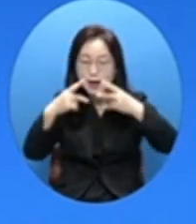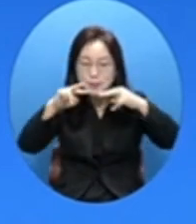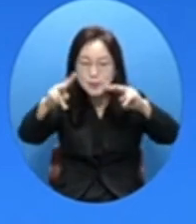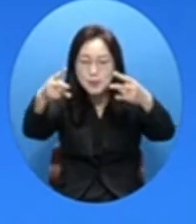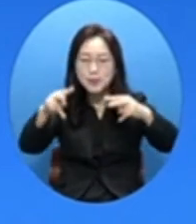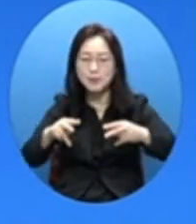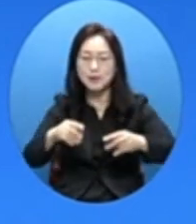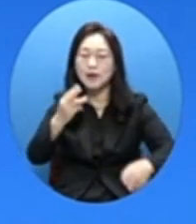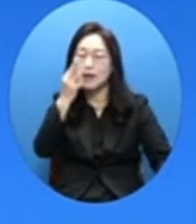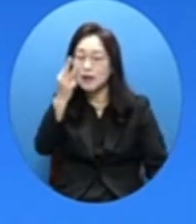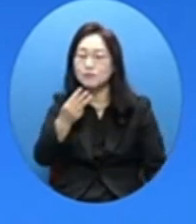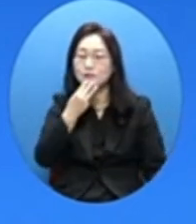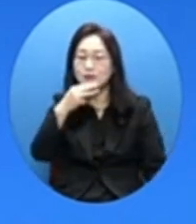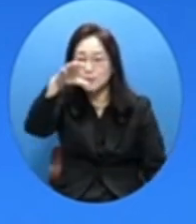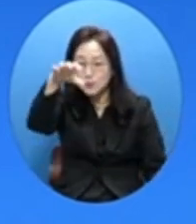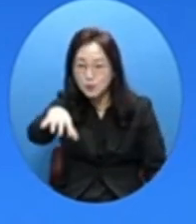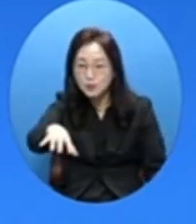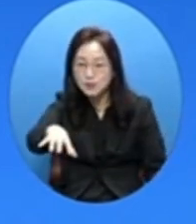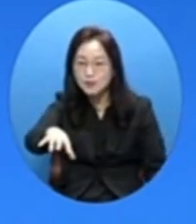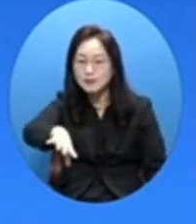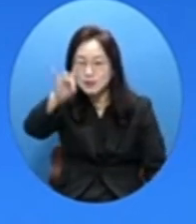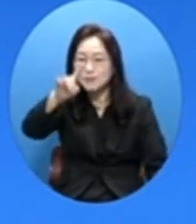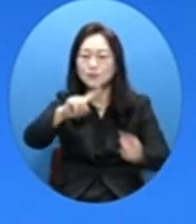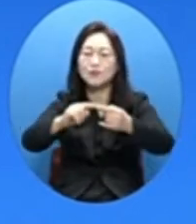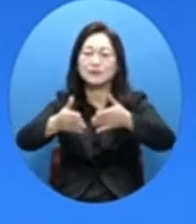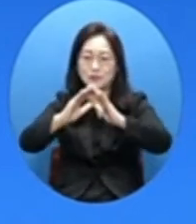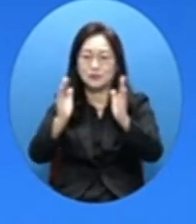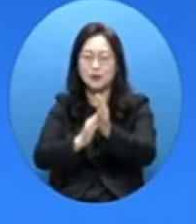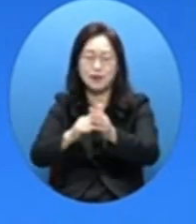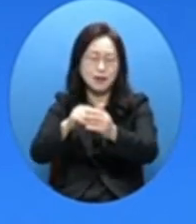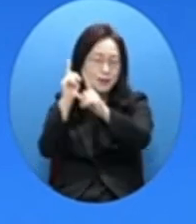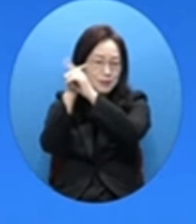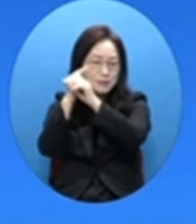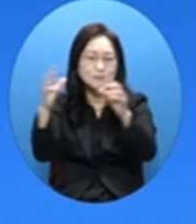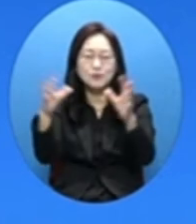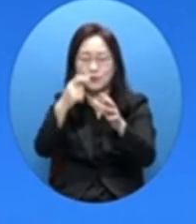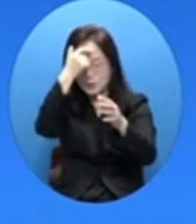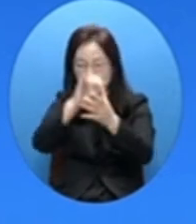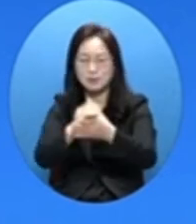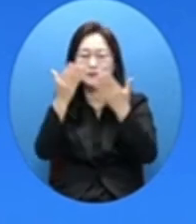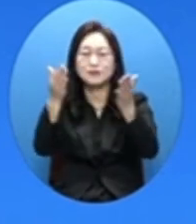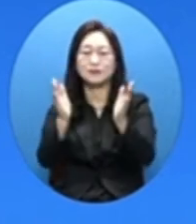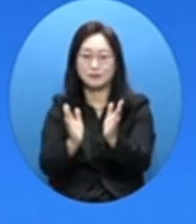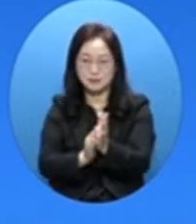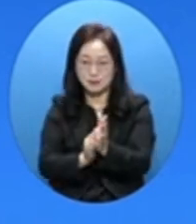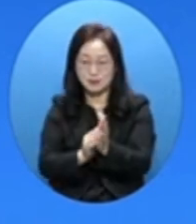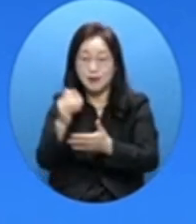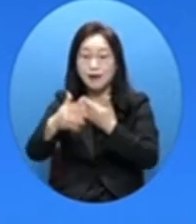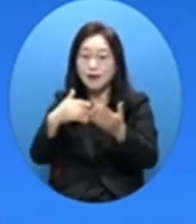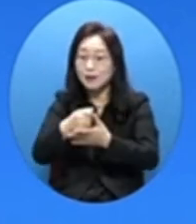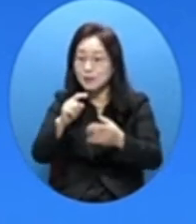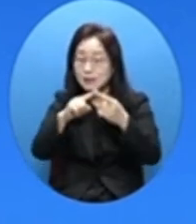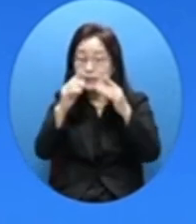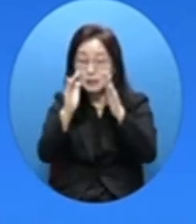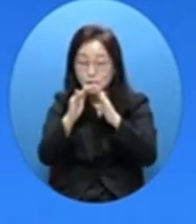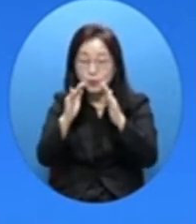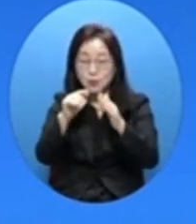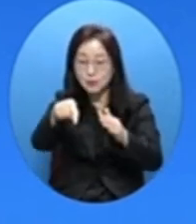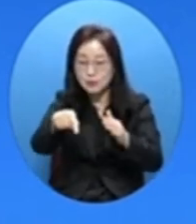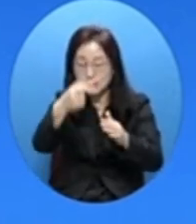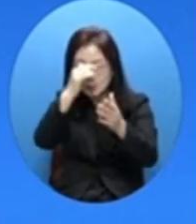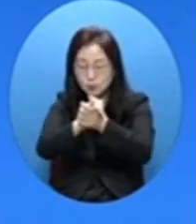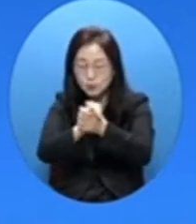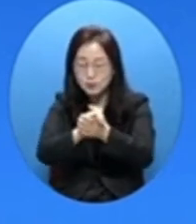그곳이 성도들이 매일같이 모여서 예배하는 교회가 된 것입니다. 하나님께서 이 기도하는 곳을 통하여 위대한 기적을